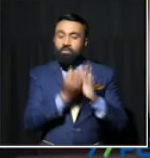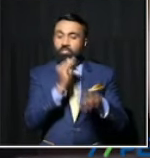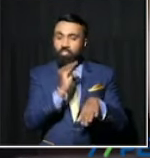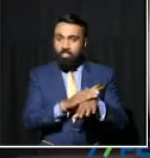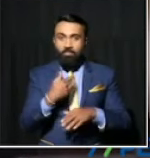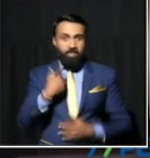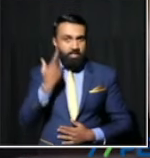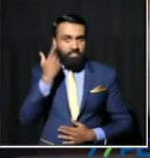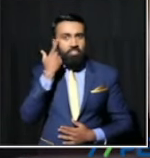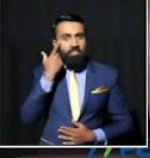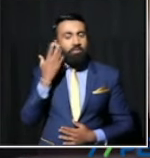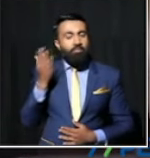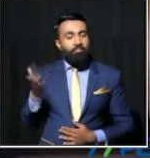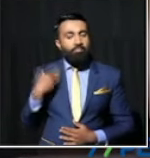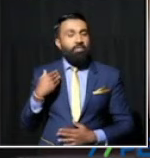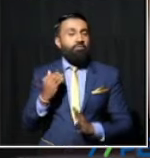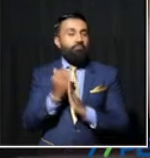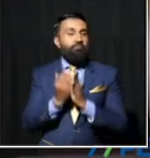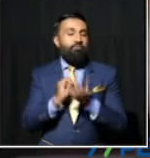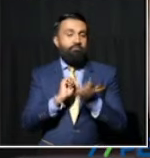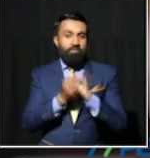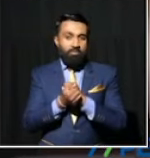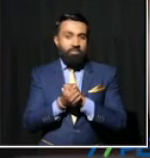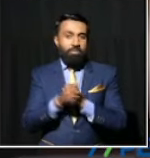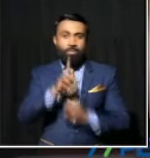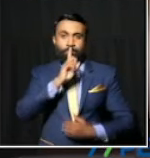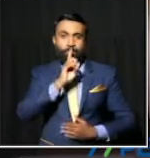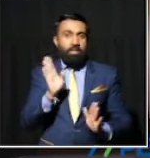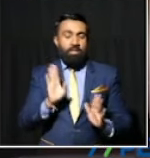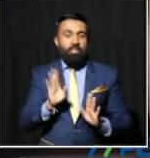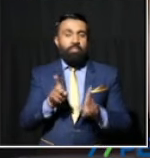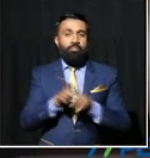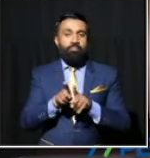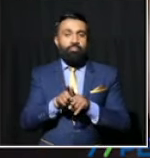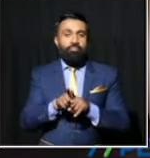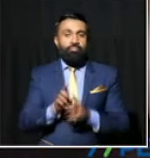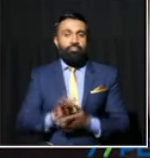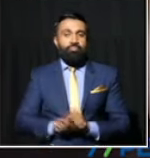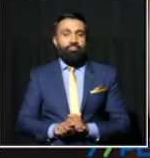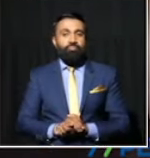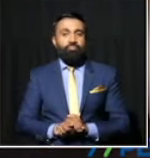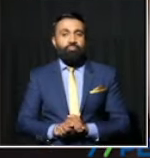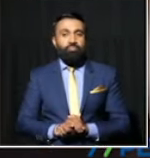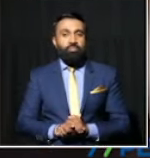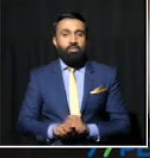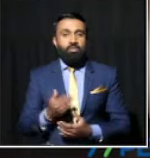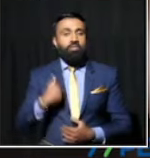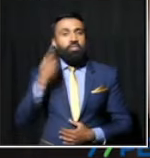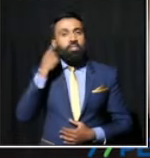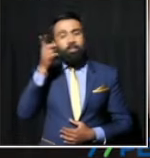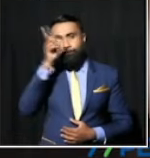මම කිසිම වෙලාවක කරුණු විකෘති කරලා එතුමා අපහසුතාවයට පත් කිරීම සඳහා ඉදිරිපත් කරපු කරුණ නෙවෙයි. මං හිතන්නේ මාසයක්